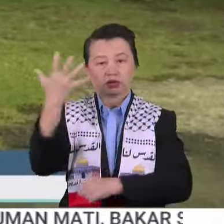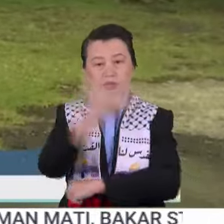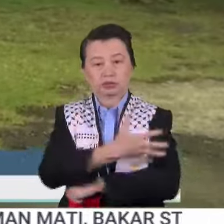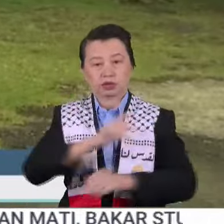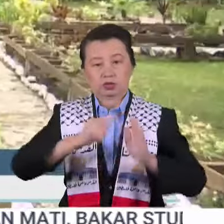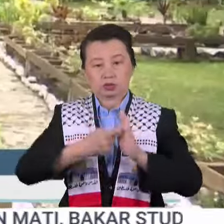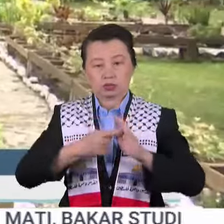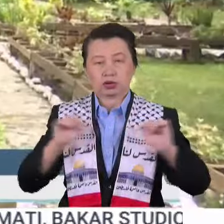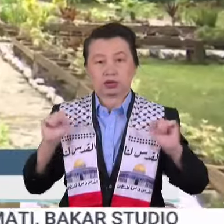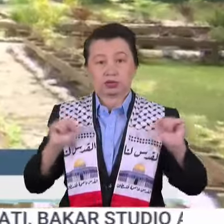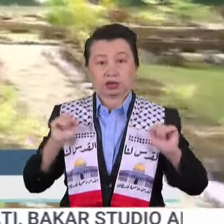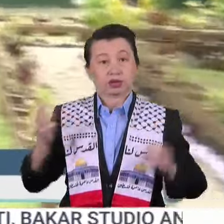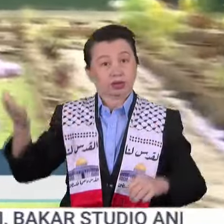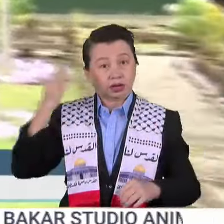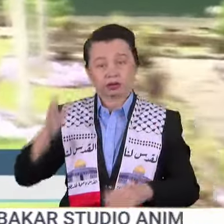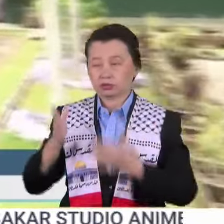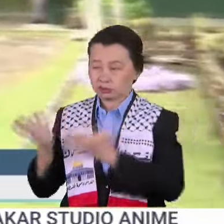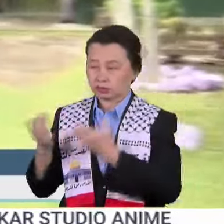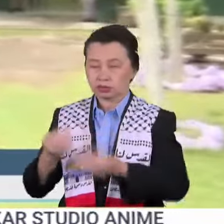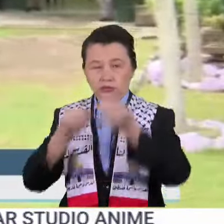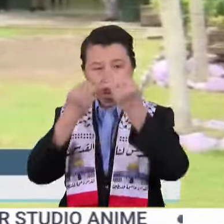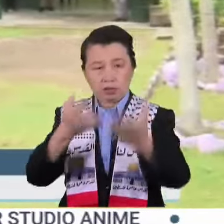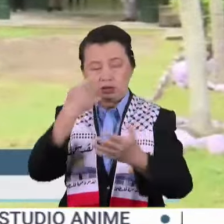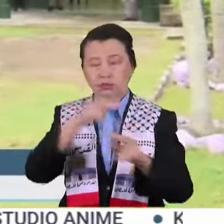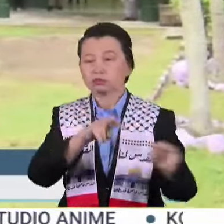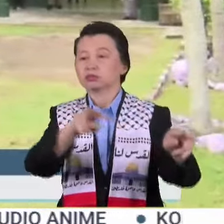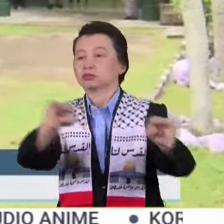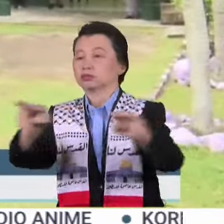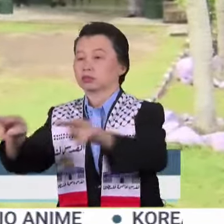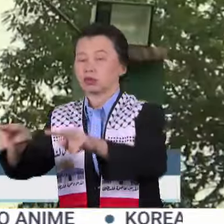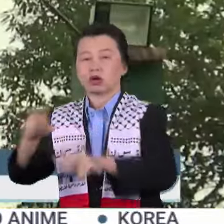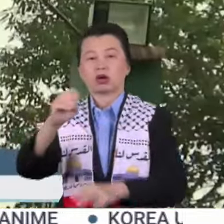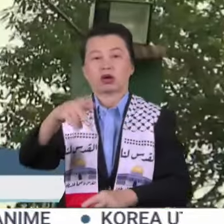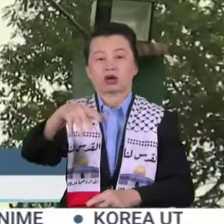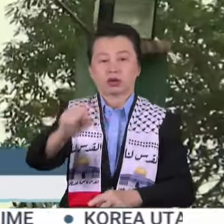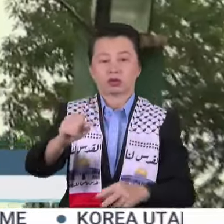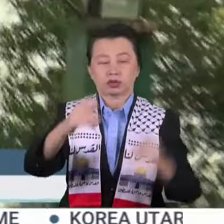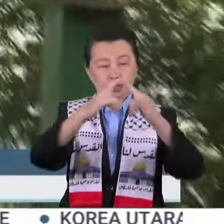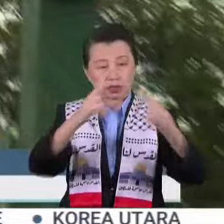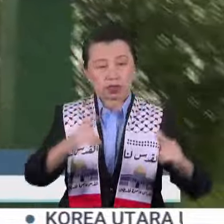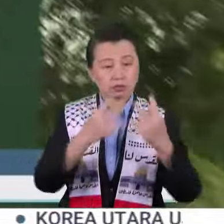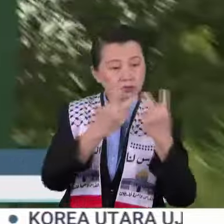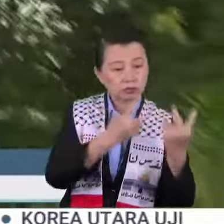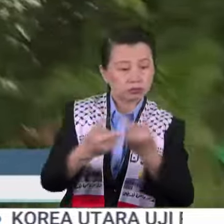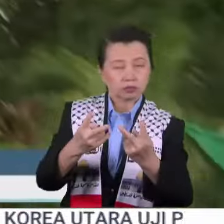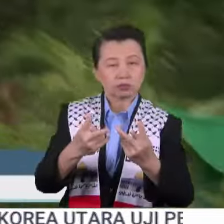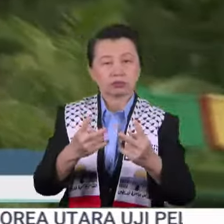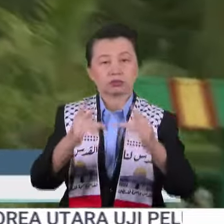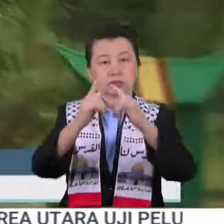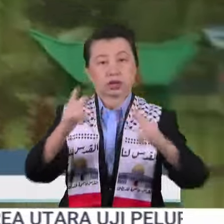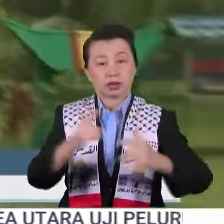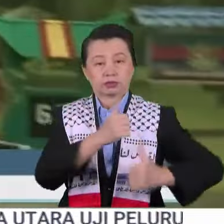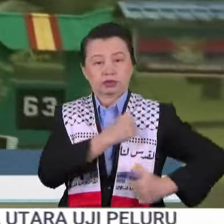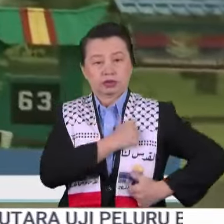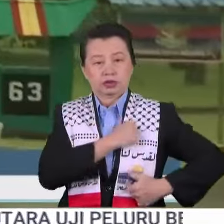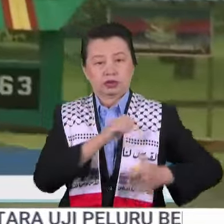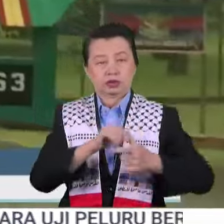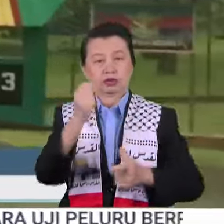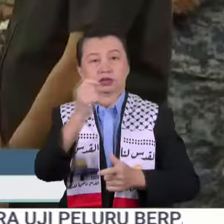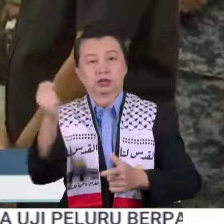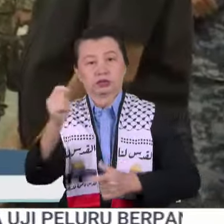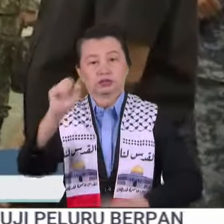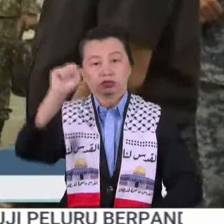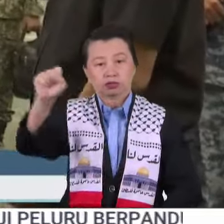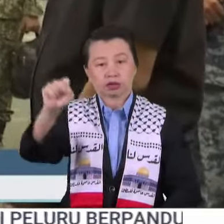bermula Selasa lalu, beliau memaklumkan ia bagi meninjau kawasan operasi serta kem dan pangkalan tentera di pantai timur